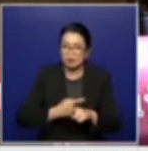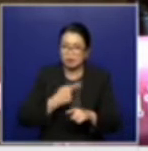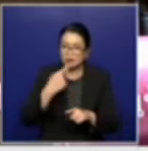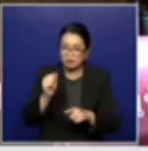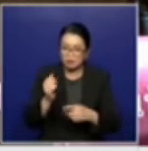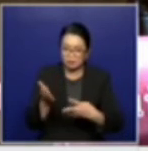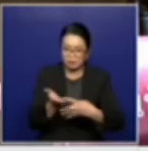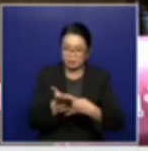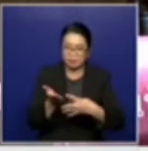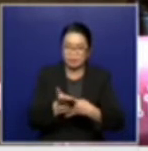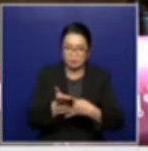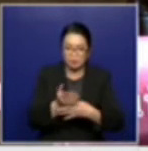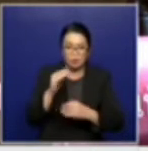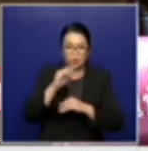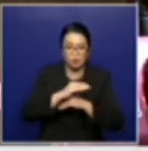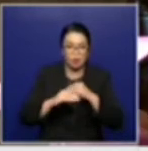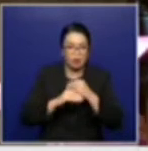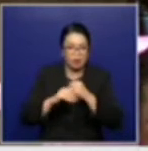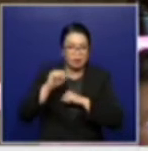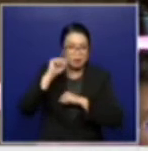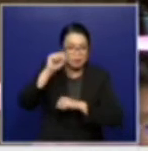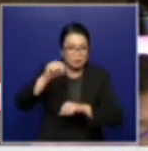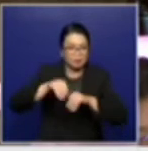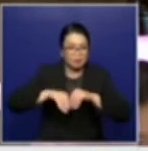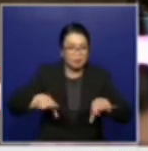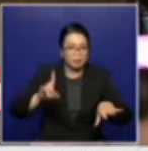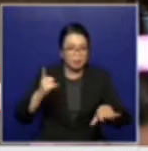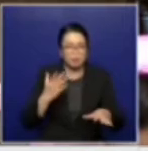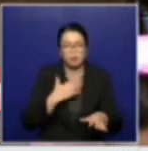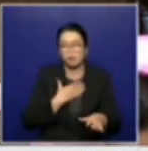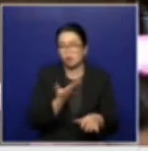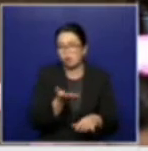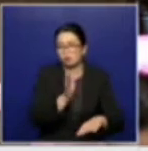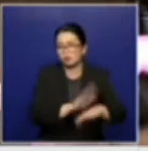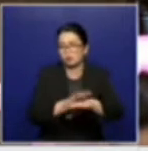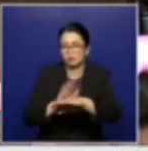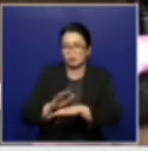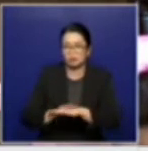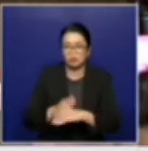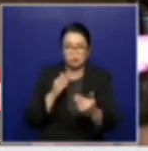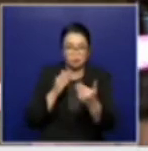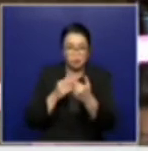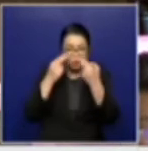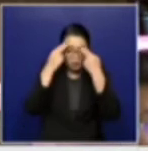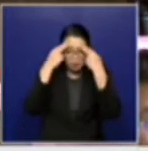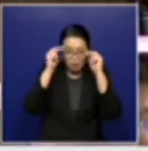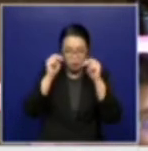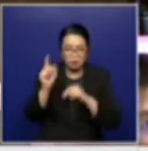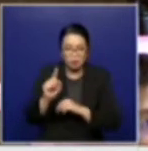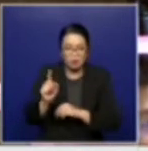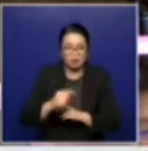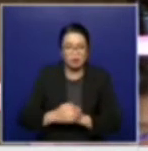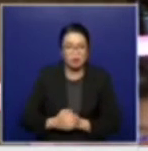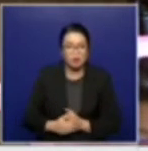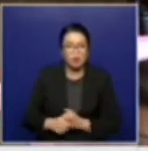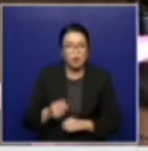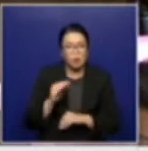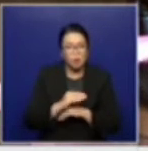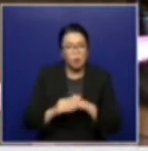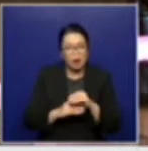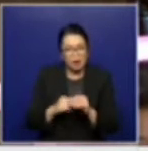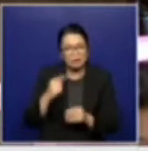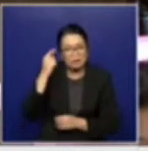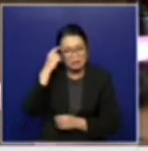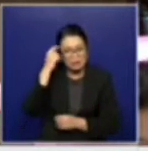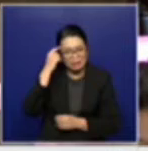การนี้จะออกมาผมขอเตือนรัฐบาลผ่านท่านประธานไปเลยว่าโครงการนี้อย่าคิดอุ้มเจ้